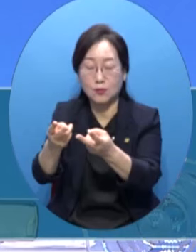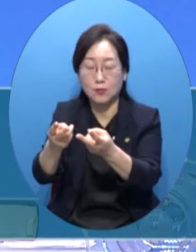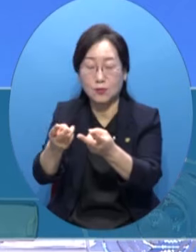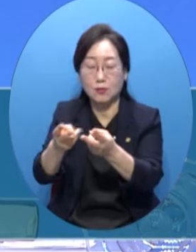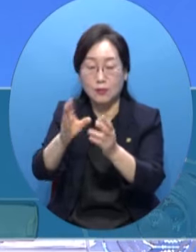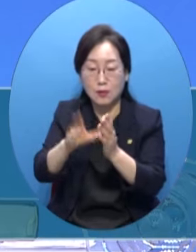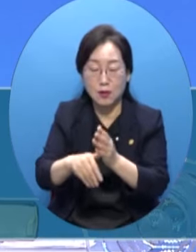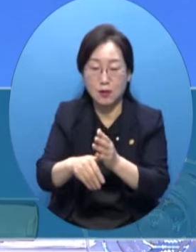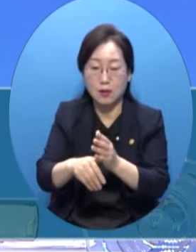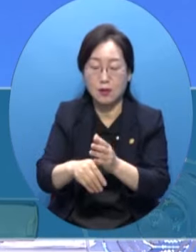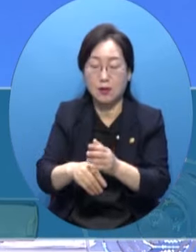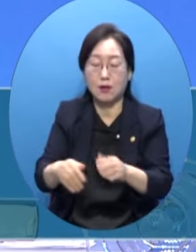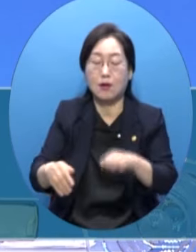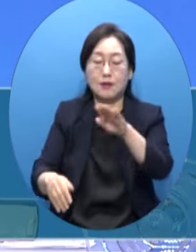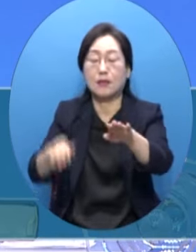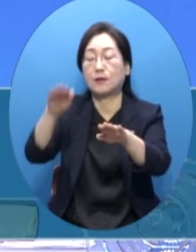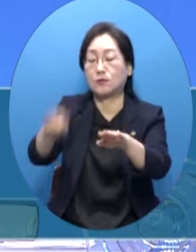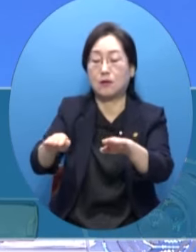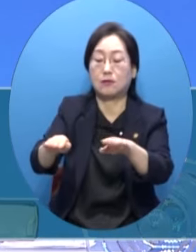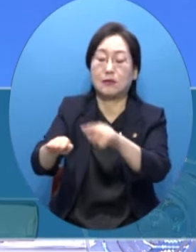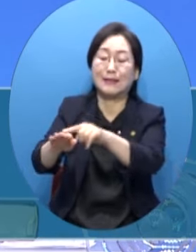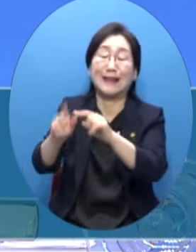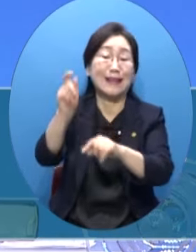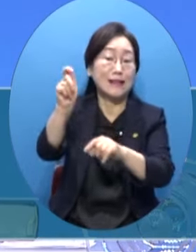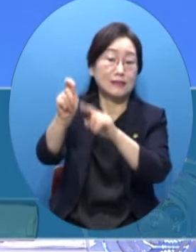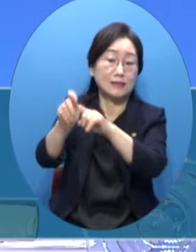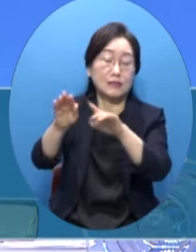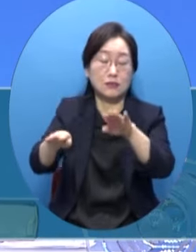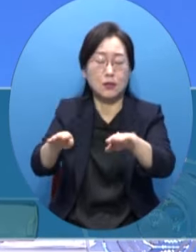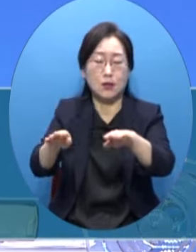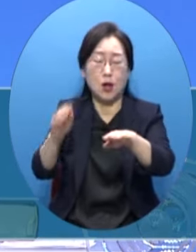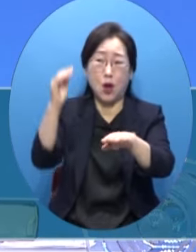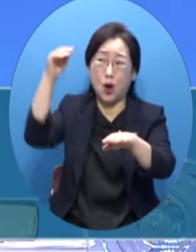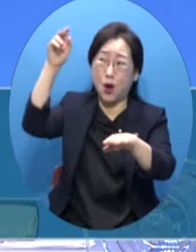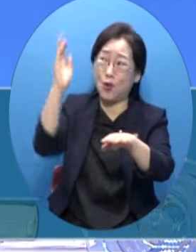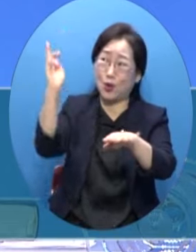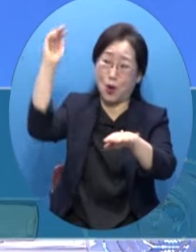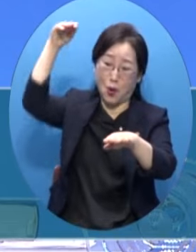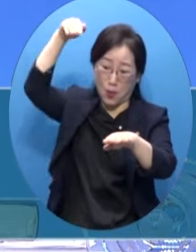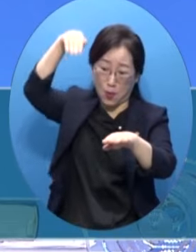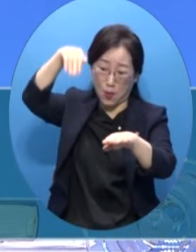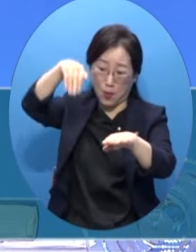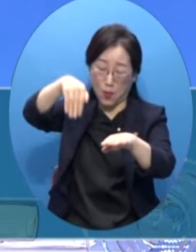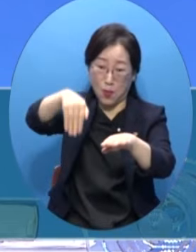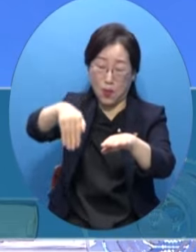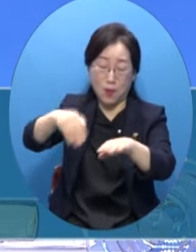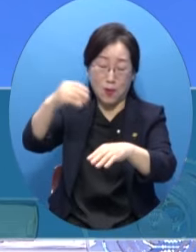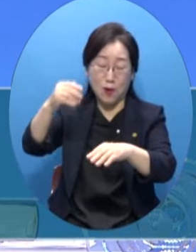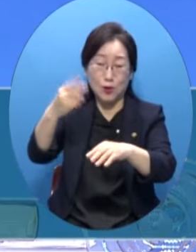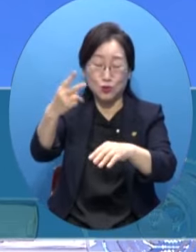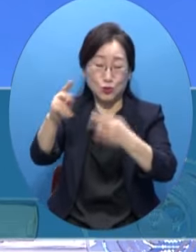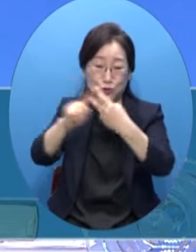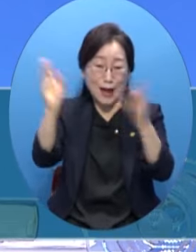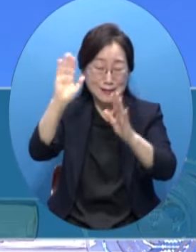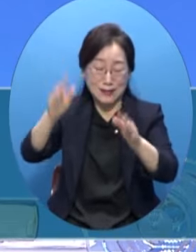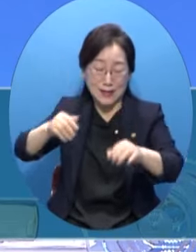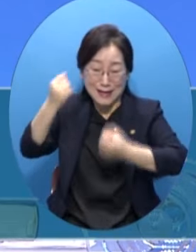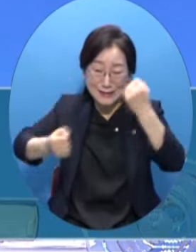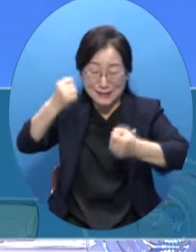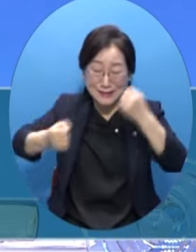차가 서 있는 중에 옆에 택시가 서 있는데 언덕에서 중학생 둘이서 자전거를 타고 내려오다가 옆에 대기하고